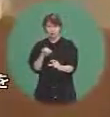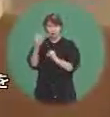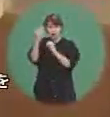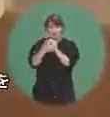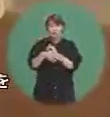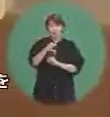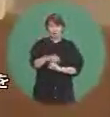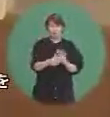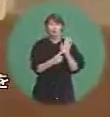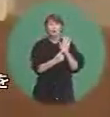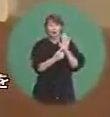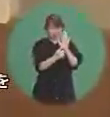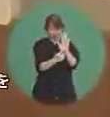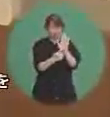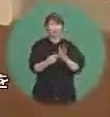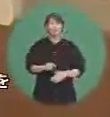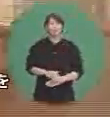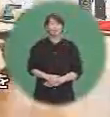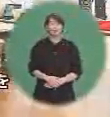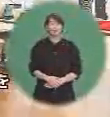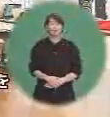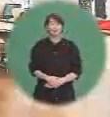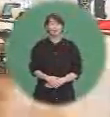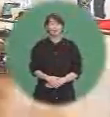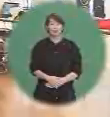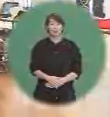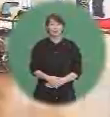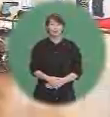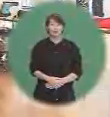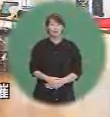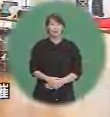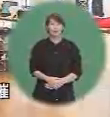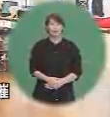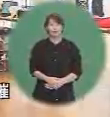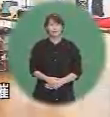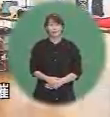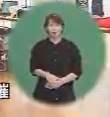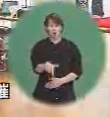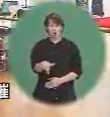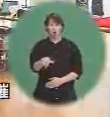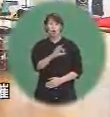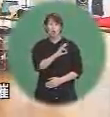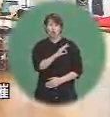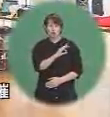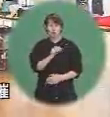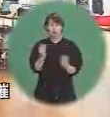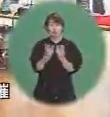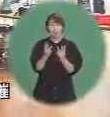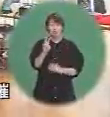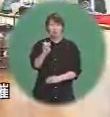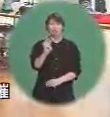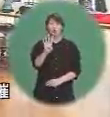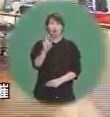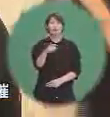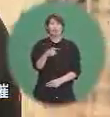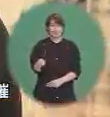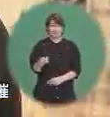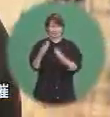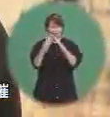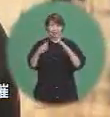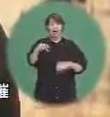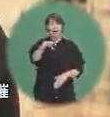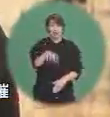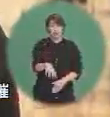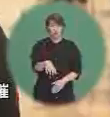と撮影した場所が表示されます。写真部には34人が所属し、会場